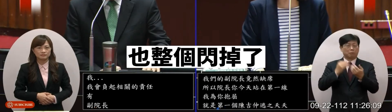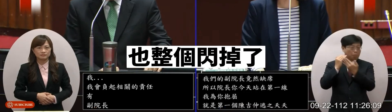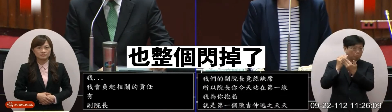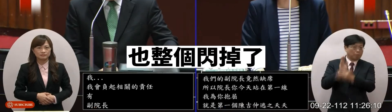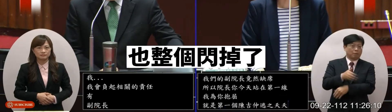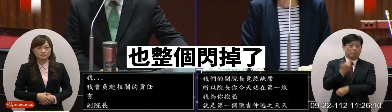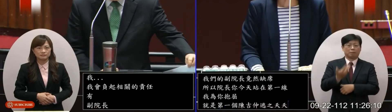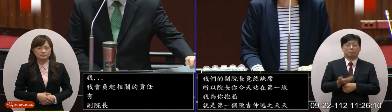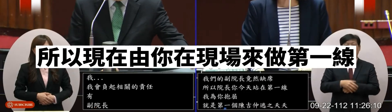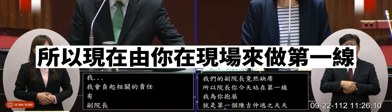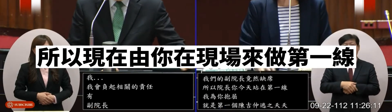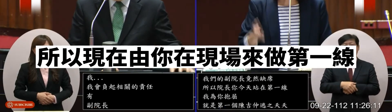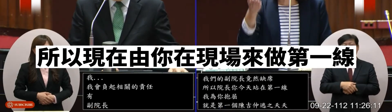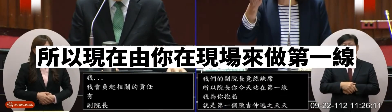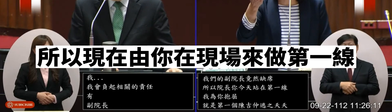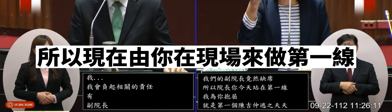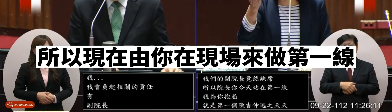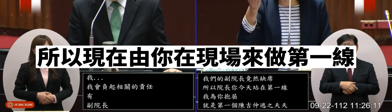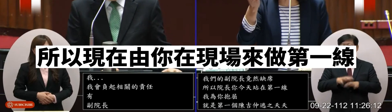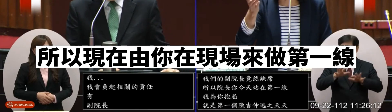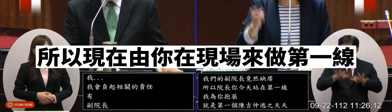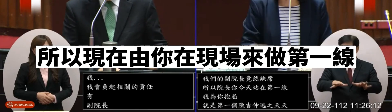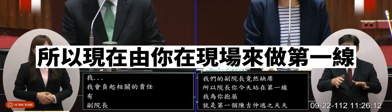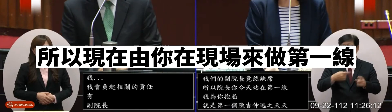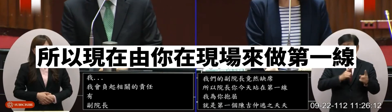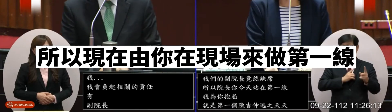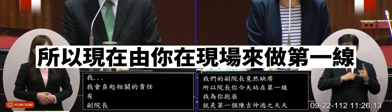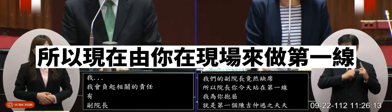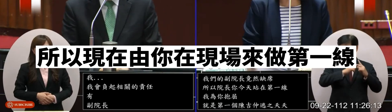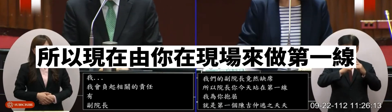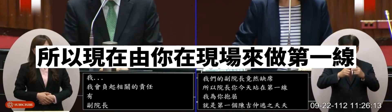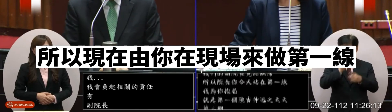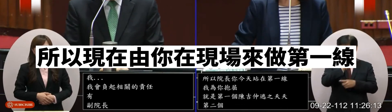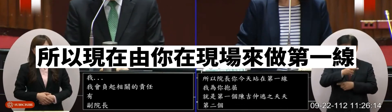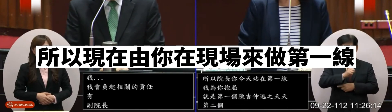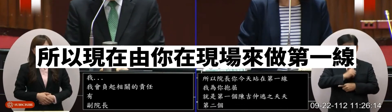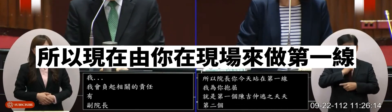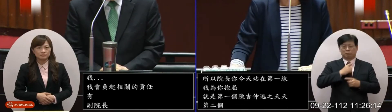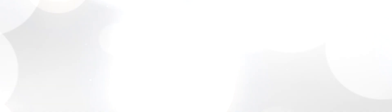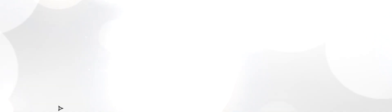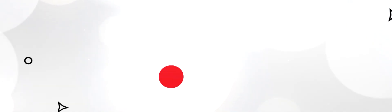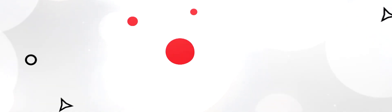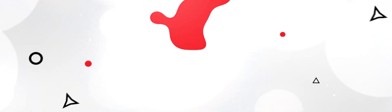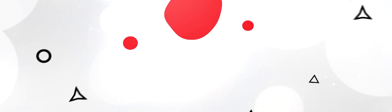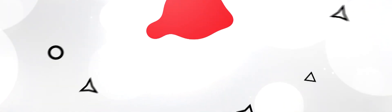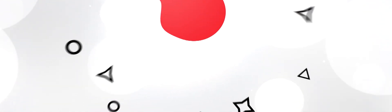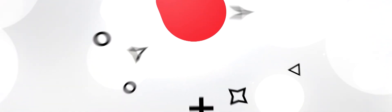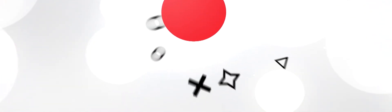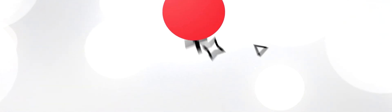闪掉了，所以现在由你在现场来做第一线。